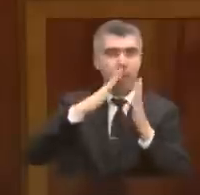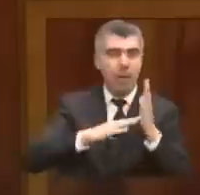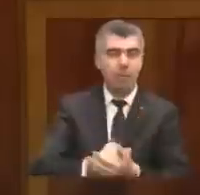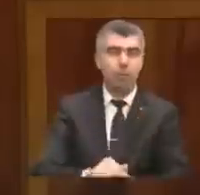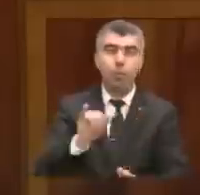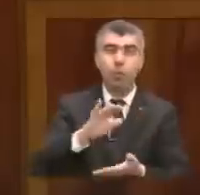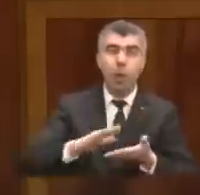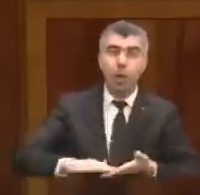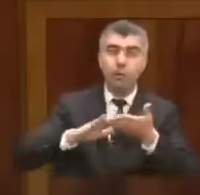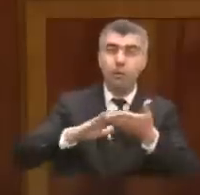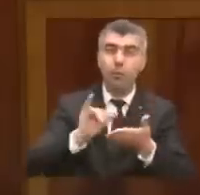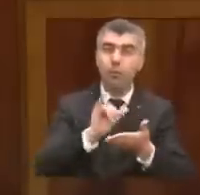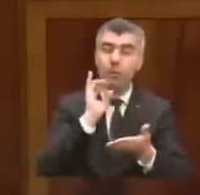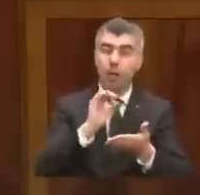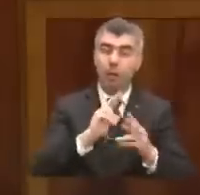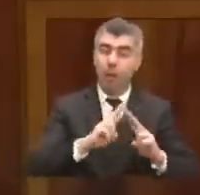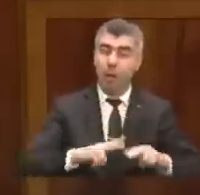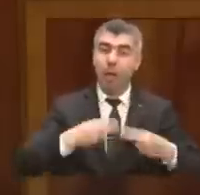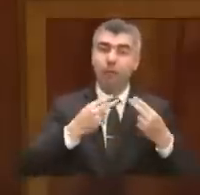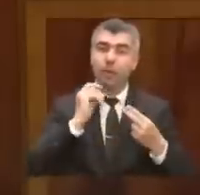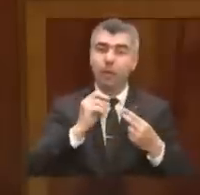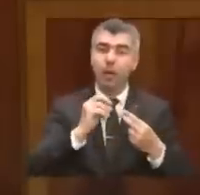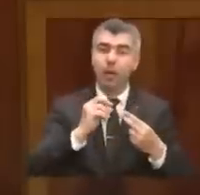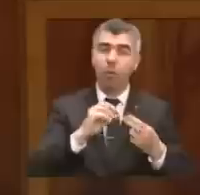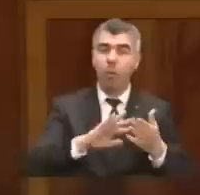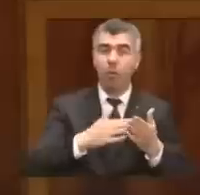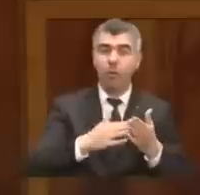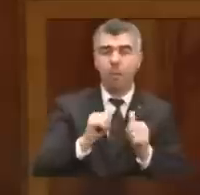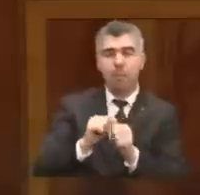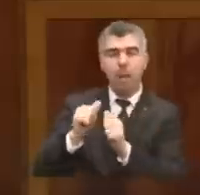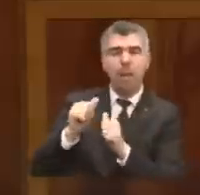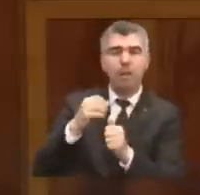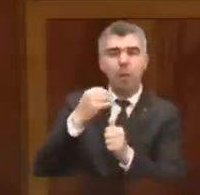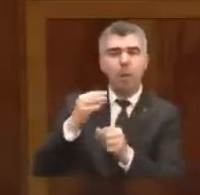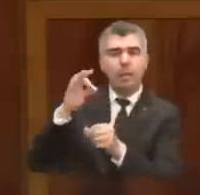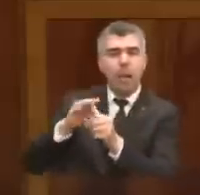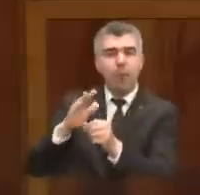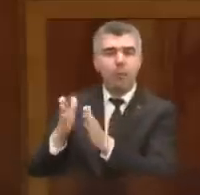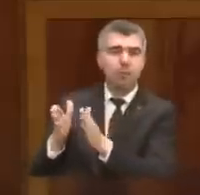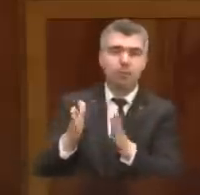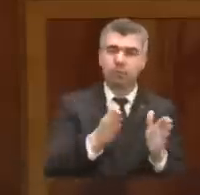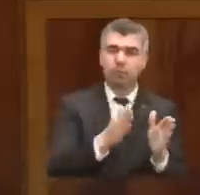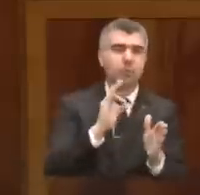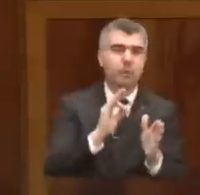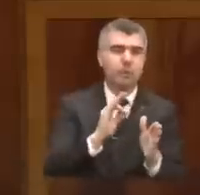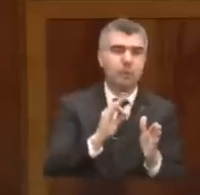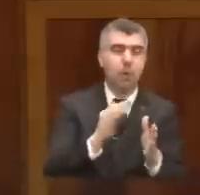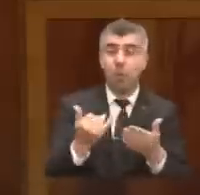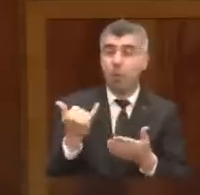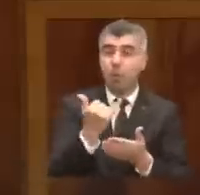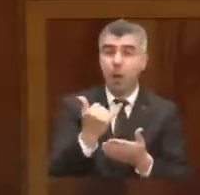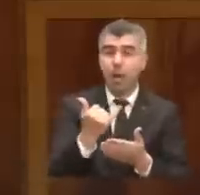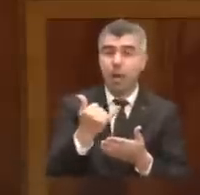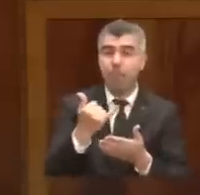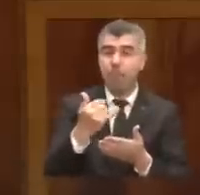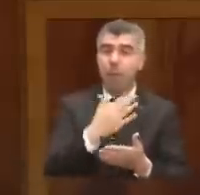لهم لتقوية هذا الإحساس المواطن بعيد عن الوعود والتبريرات والطمأنينات؟ حالة هؤلاء المواطنين